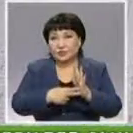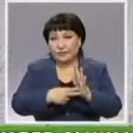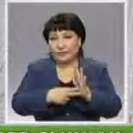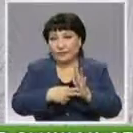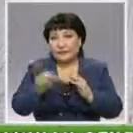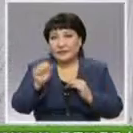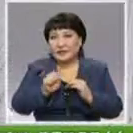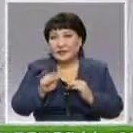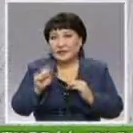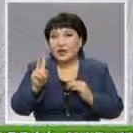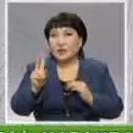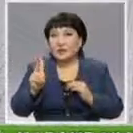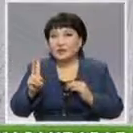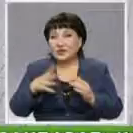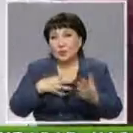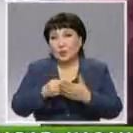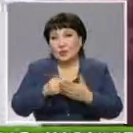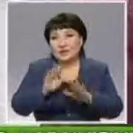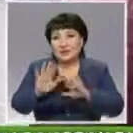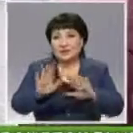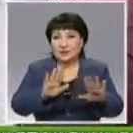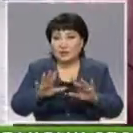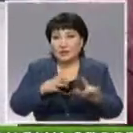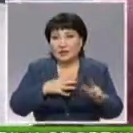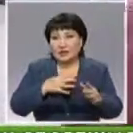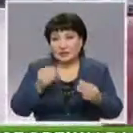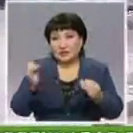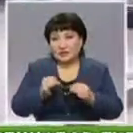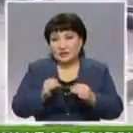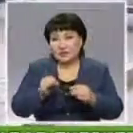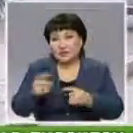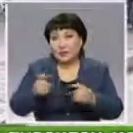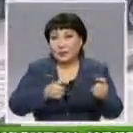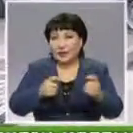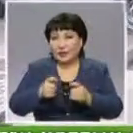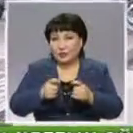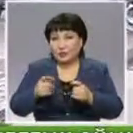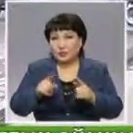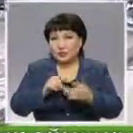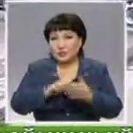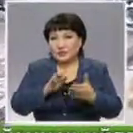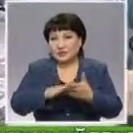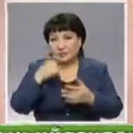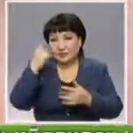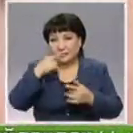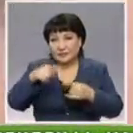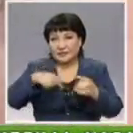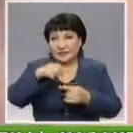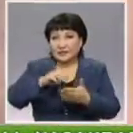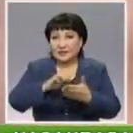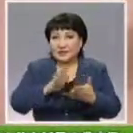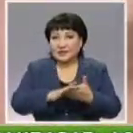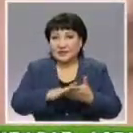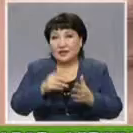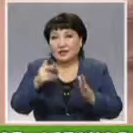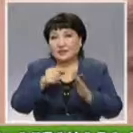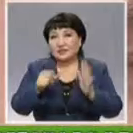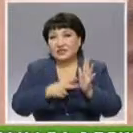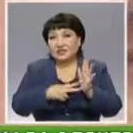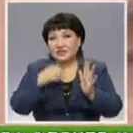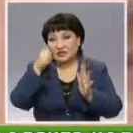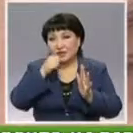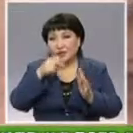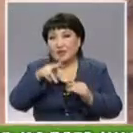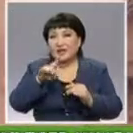Андрей Кузьмин өзі режиссер, әрі продюсер. Бастапқыда жеке кәсіпкер ретінде тіркелген ол 2007 жылы продюсерлік орталығының тұсауын